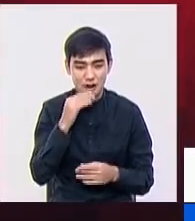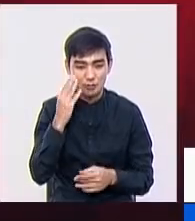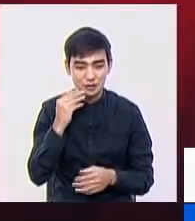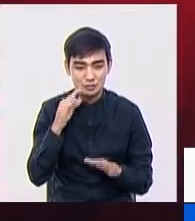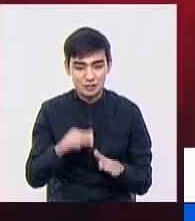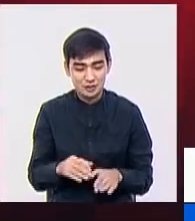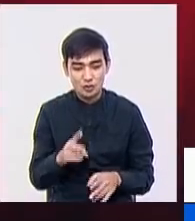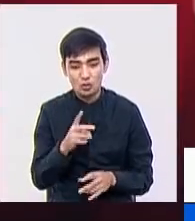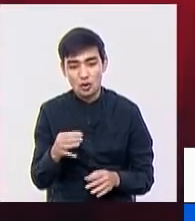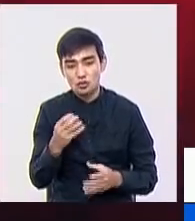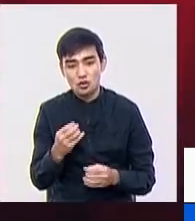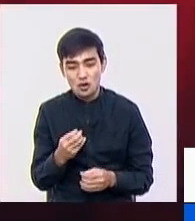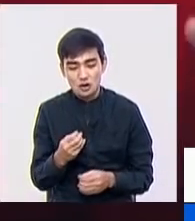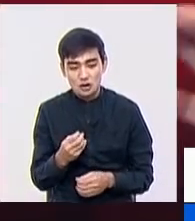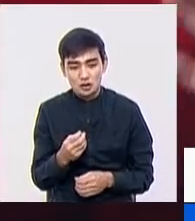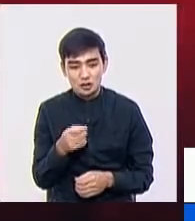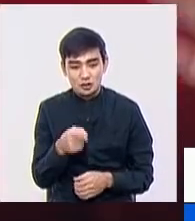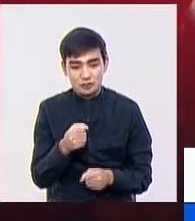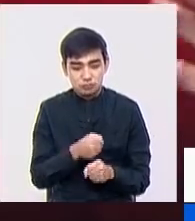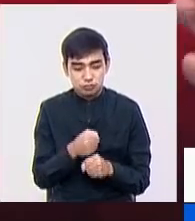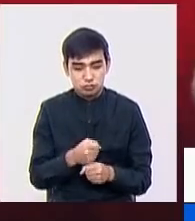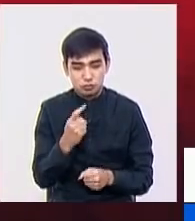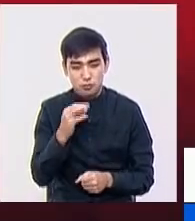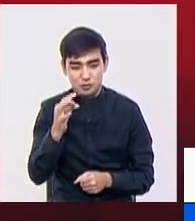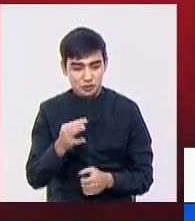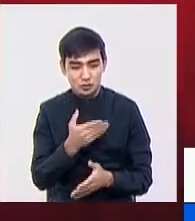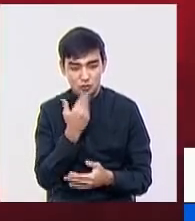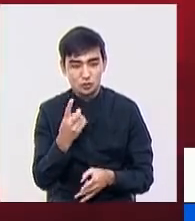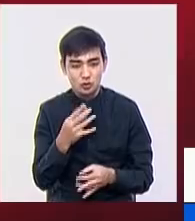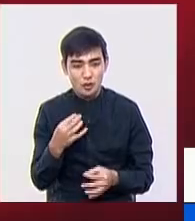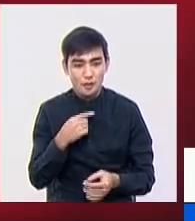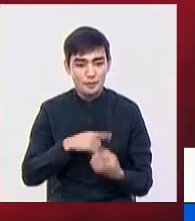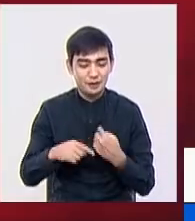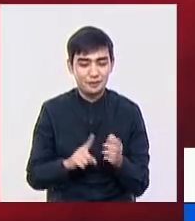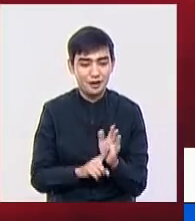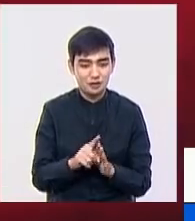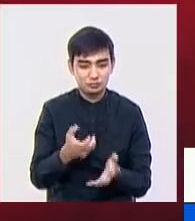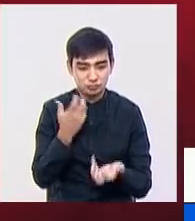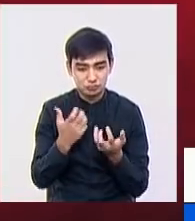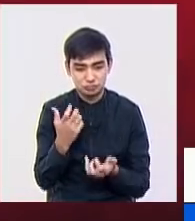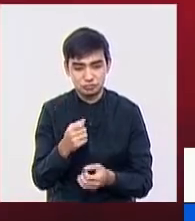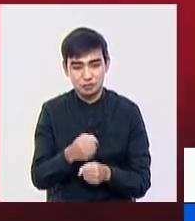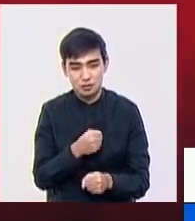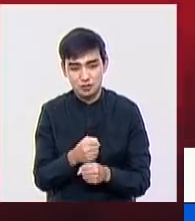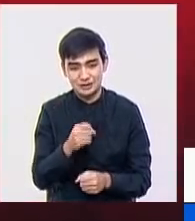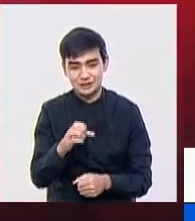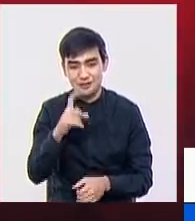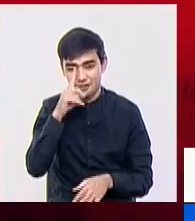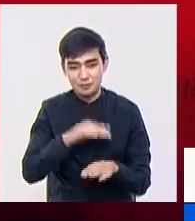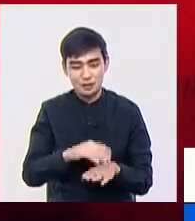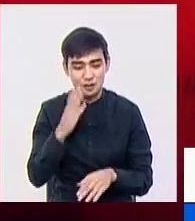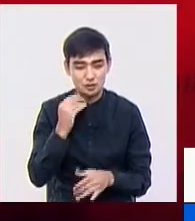Алма-Аты, но еще она не отработана на 100%, но мы начали в этом направлении работать с акиматом